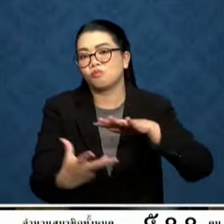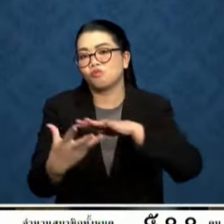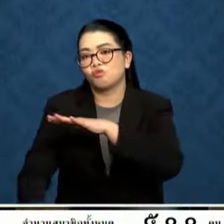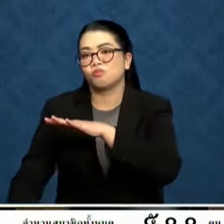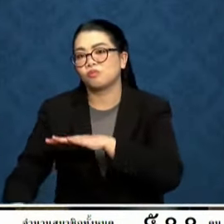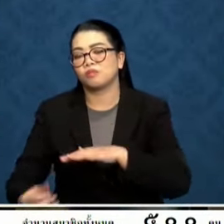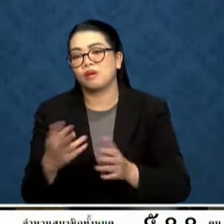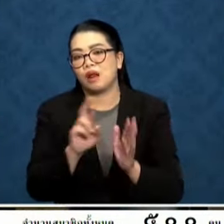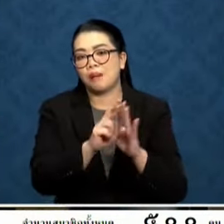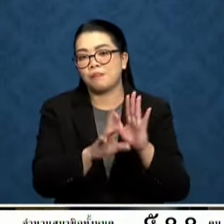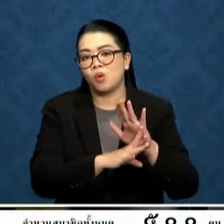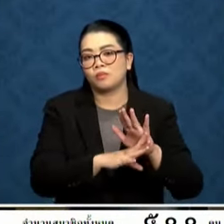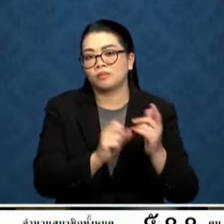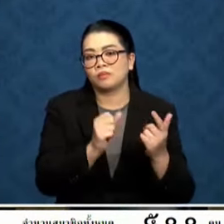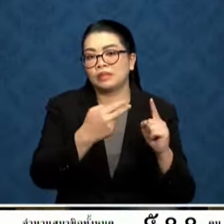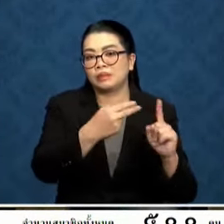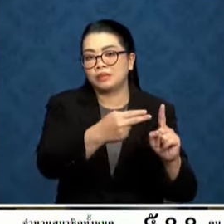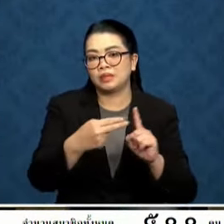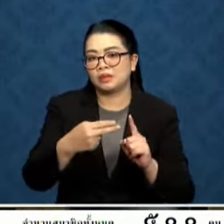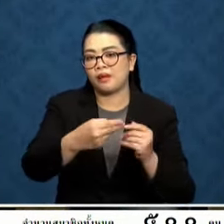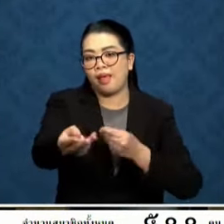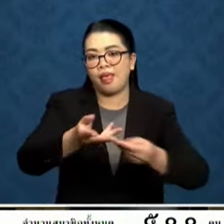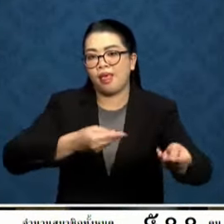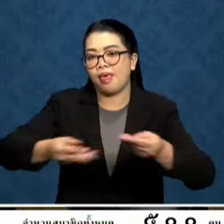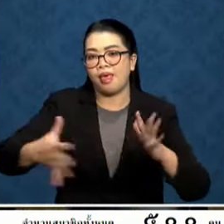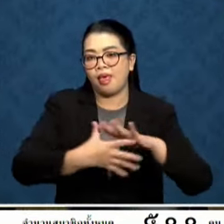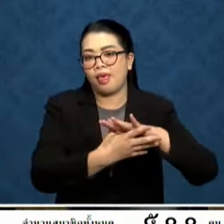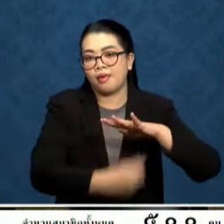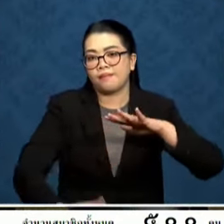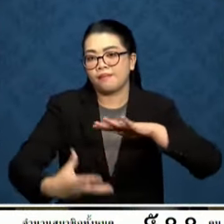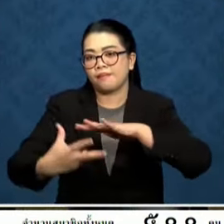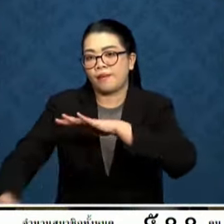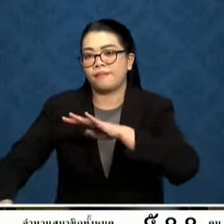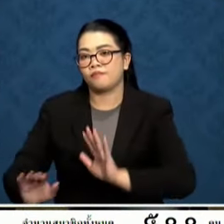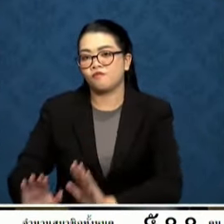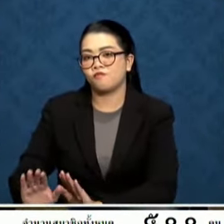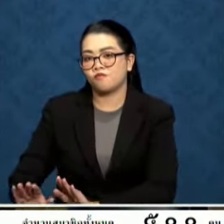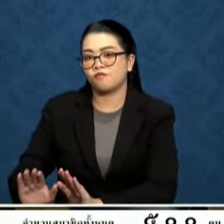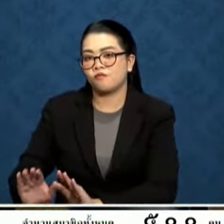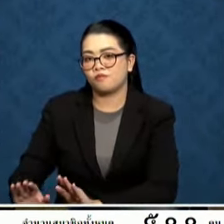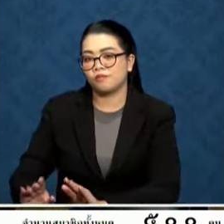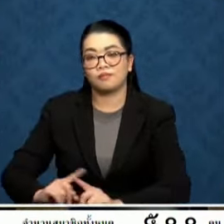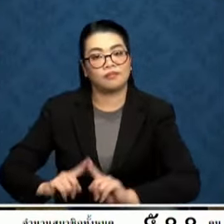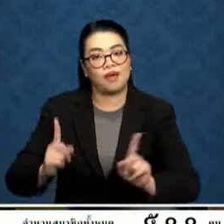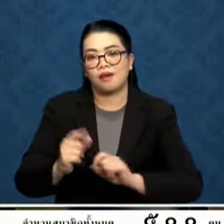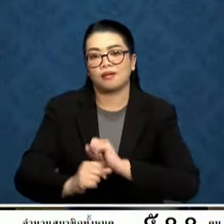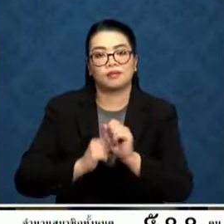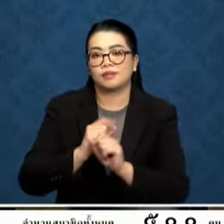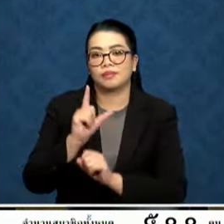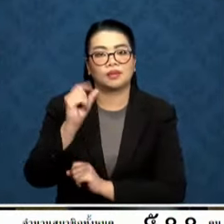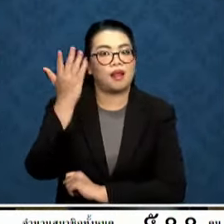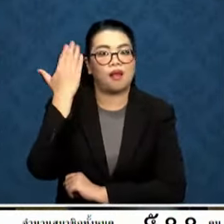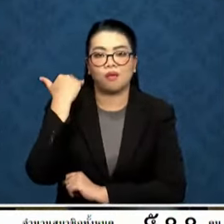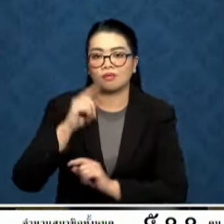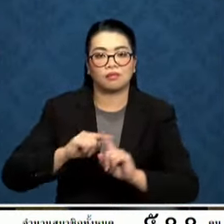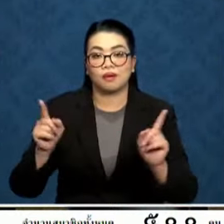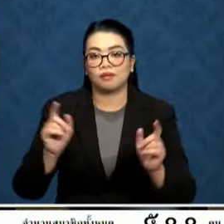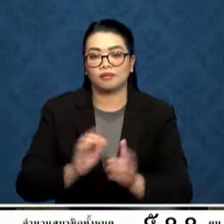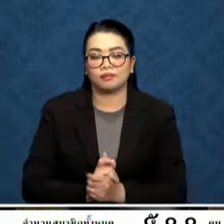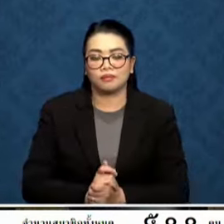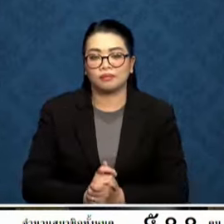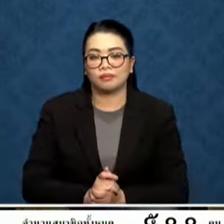ออกจากระบบเศรษฐกิจในประเทศซึ่งต่างออกไปจาก 20ปีที่แล้วครับ